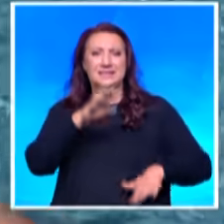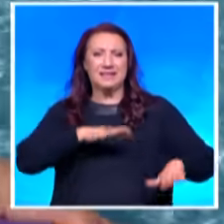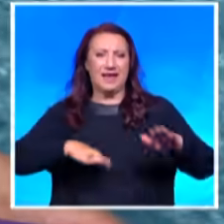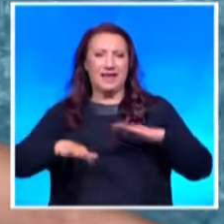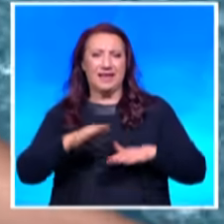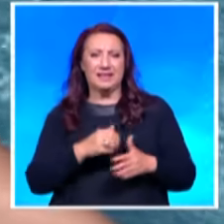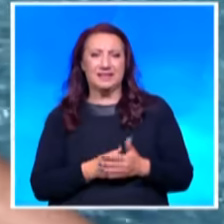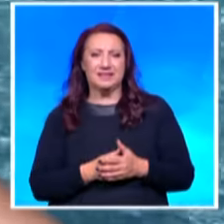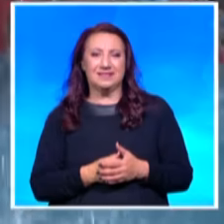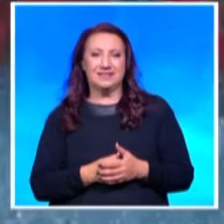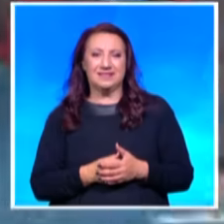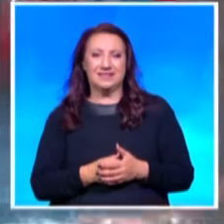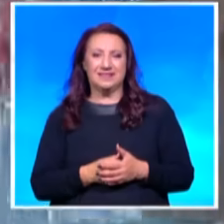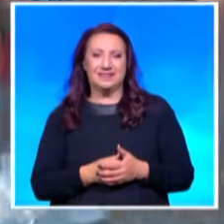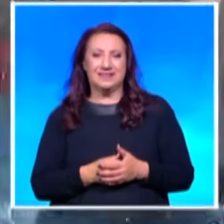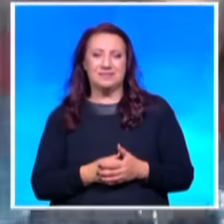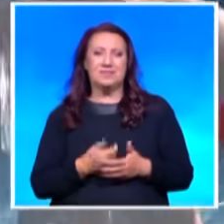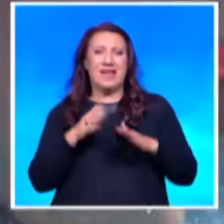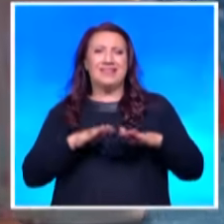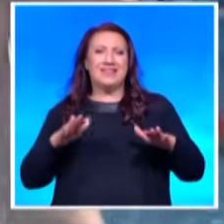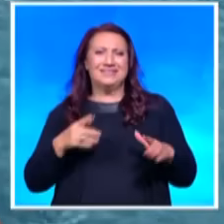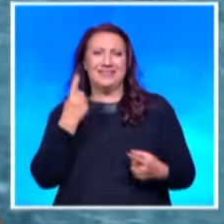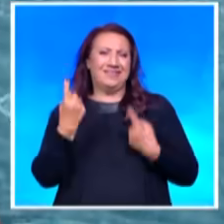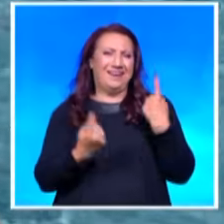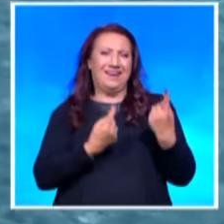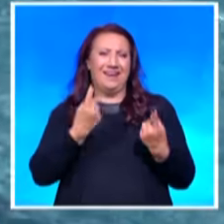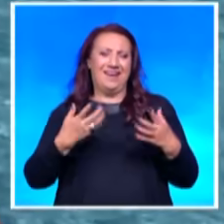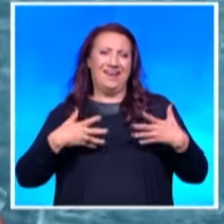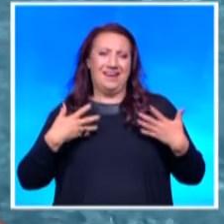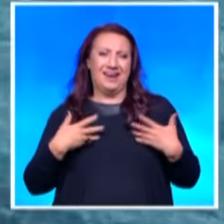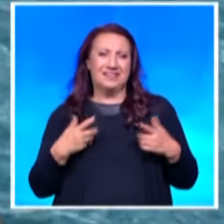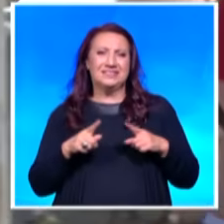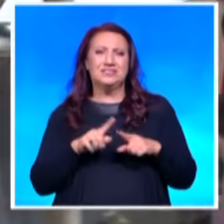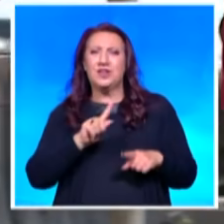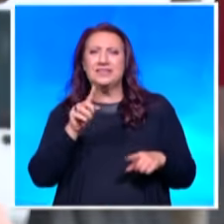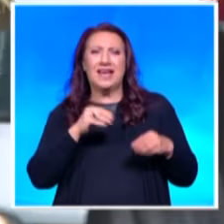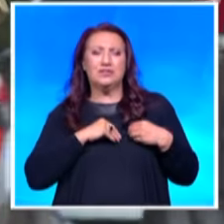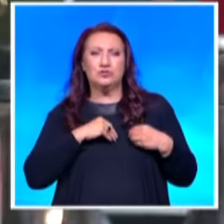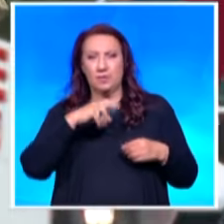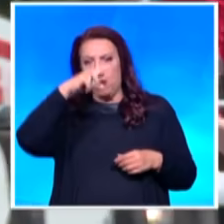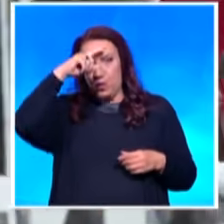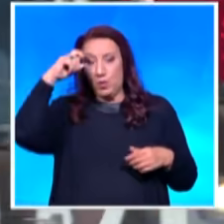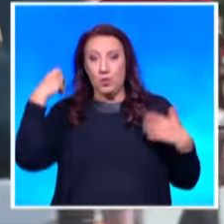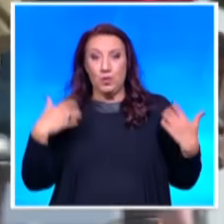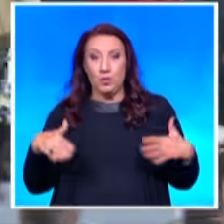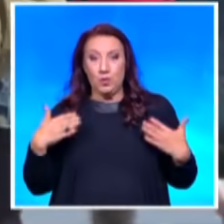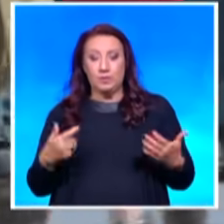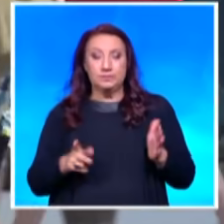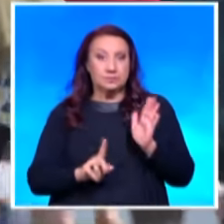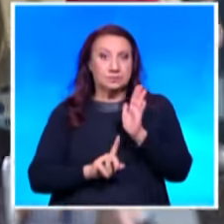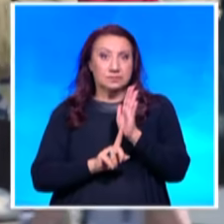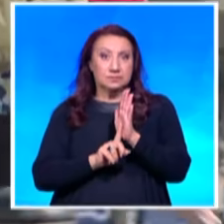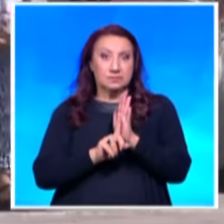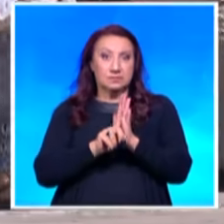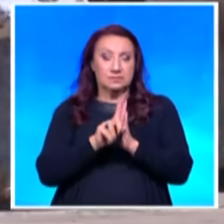Днес е ден за басейн. Хем се забавляваме, хем не усещаме горещините. Температурите се повишиха рязко още